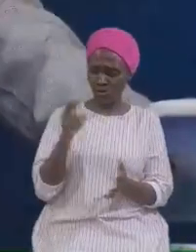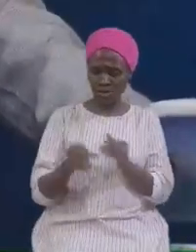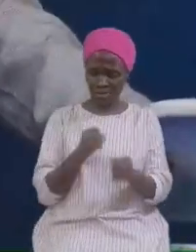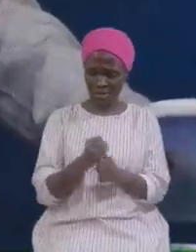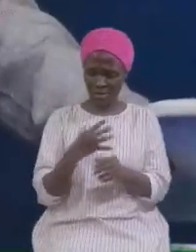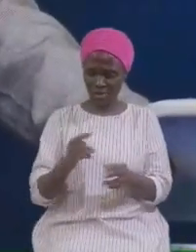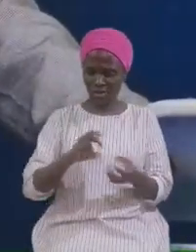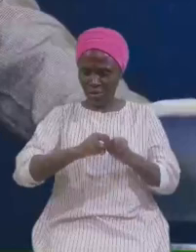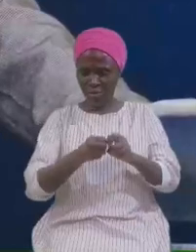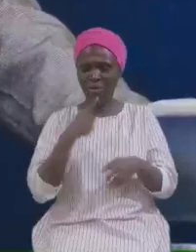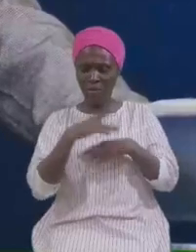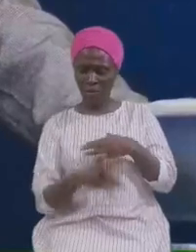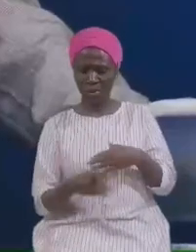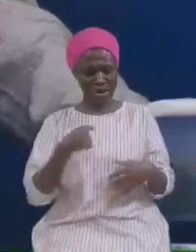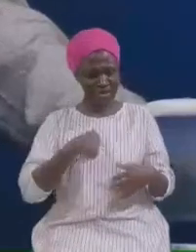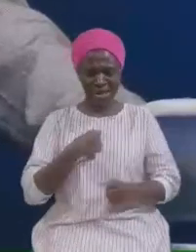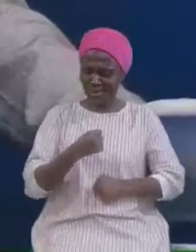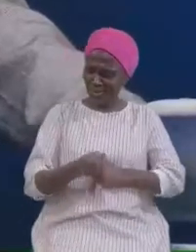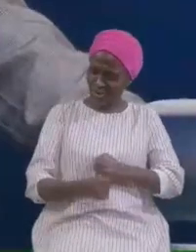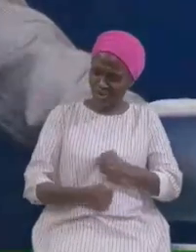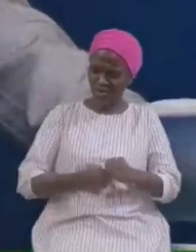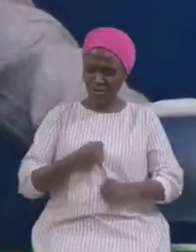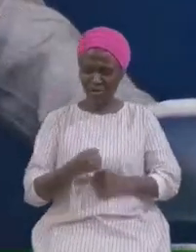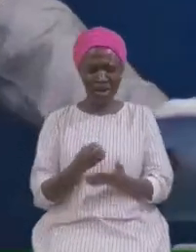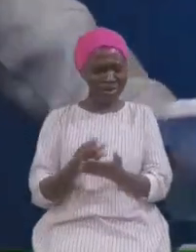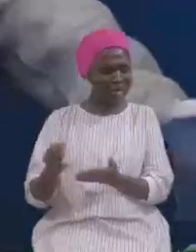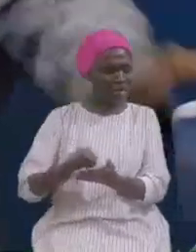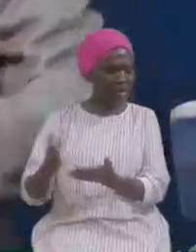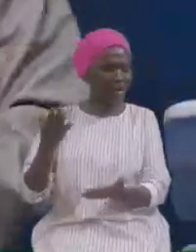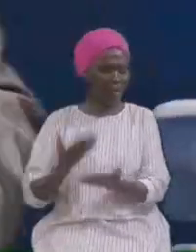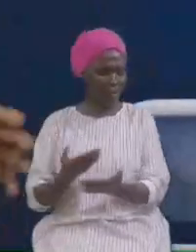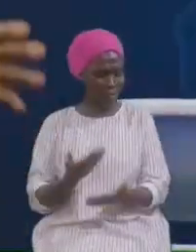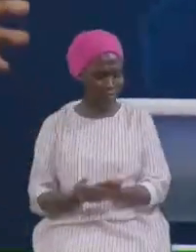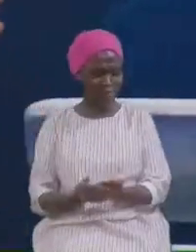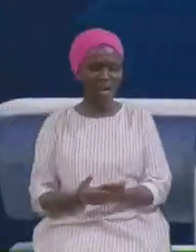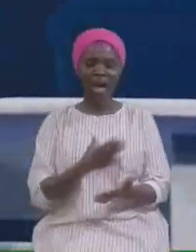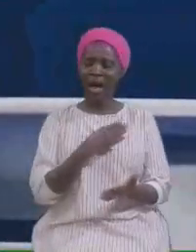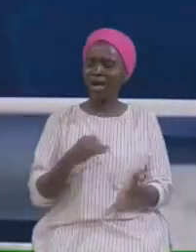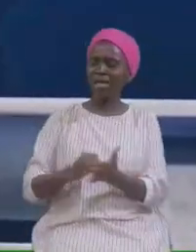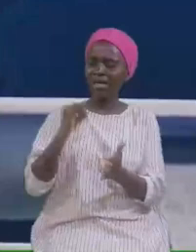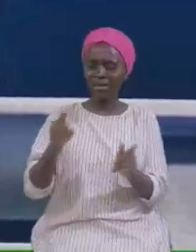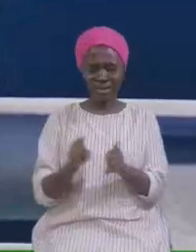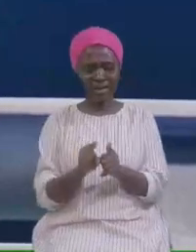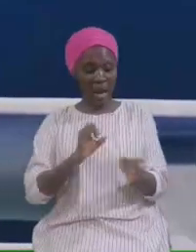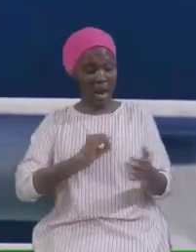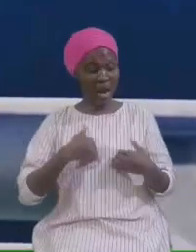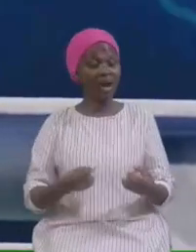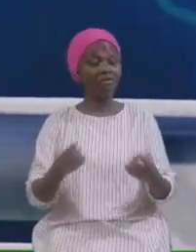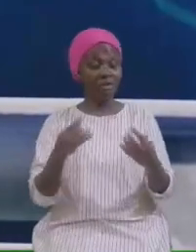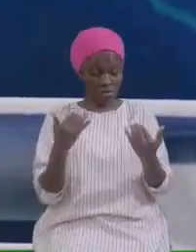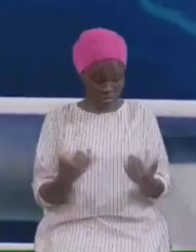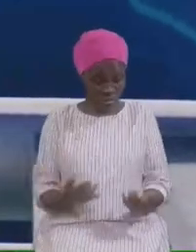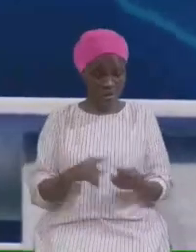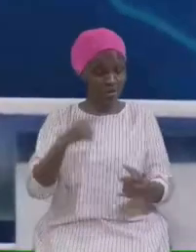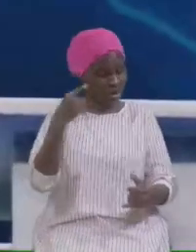problème de père de sang de 12 ans, j'ai souffert, j'ai dépensé de l'argent. Et c'est comme si je suis venu à